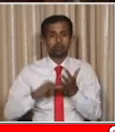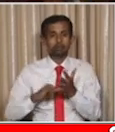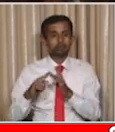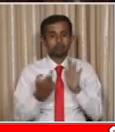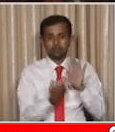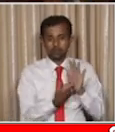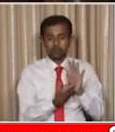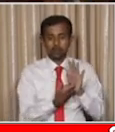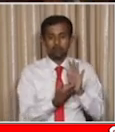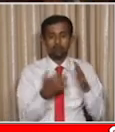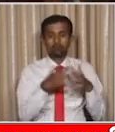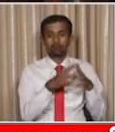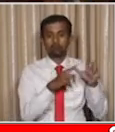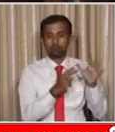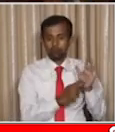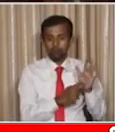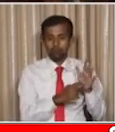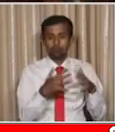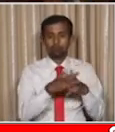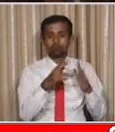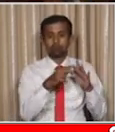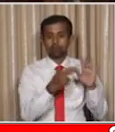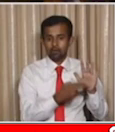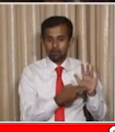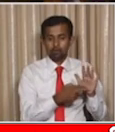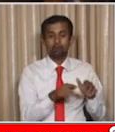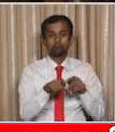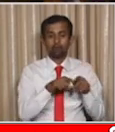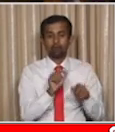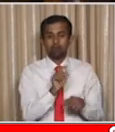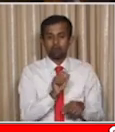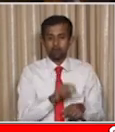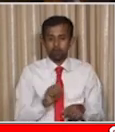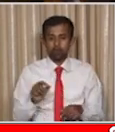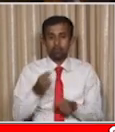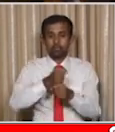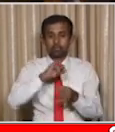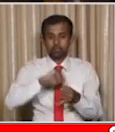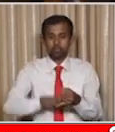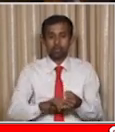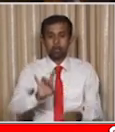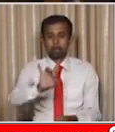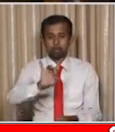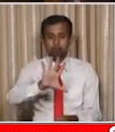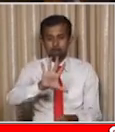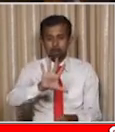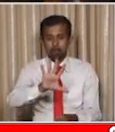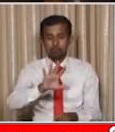வன்னிவிளாங்குளம், விநாயகரபுரம் ஆகிய 15 கிராம அலுவலர் பிரிவுகளும், அதனத்தில் துணுக்காயில்